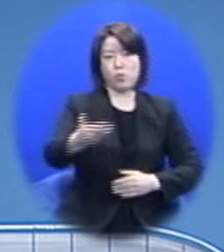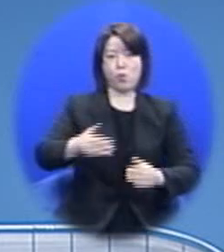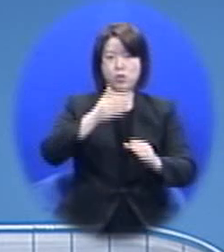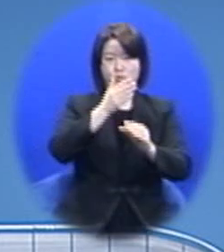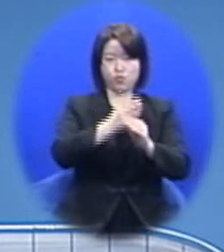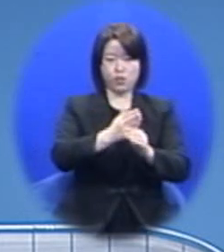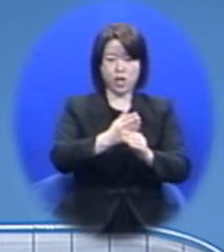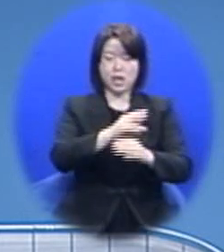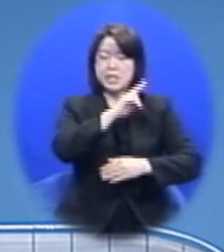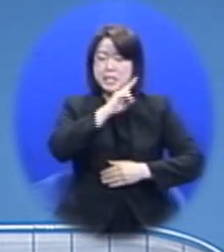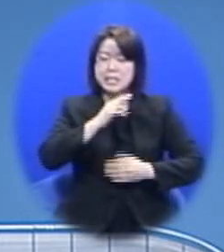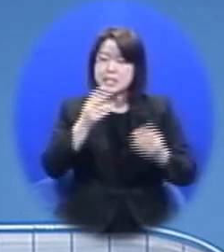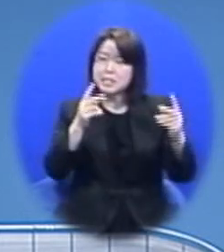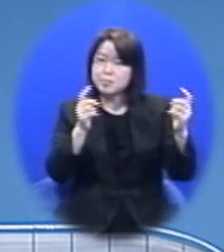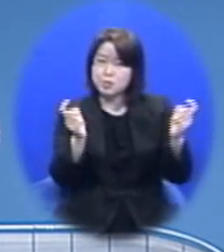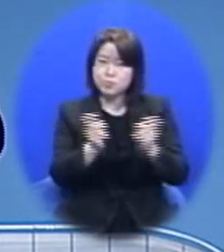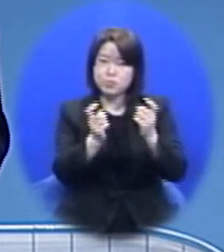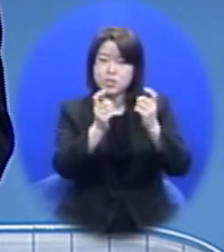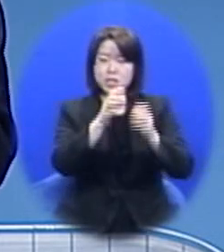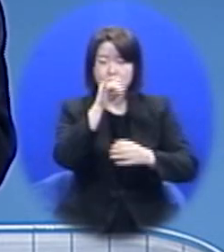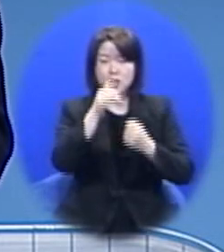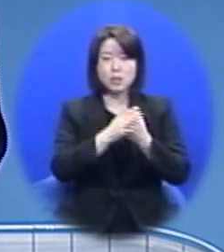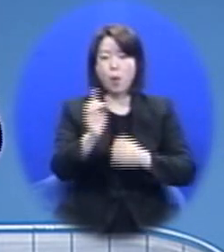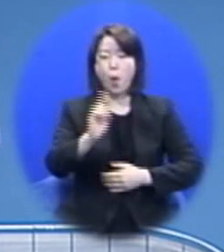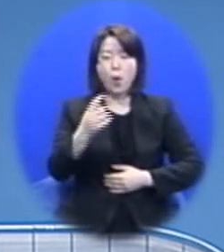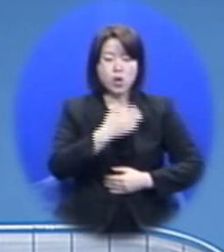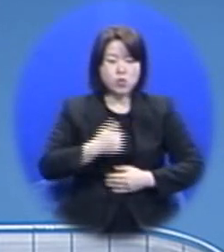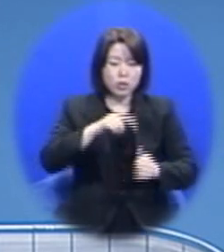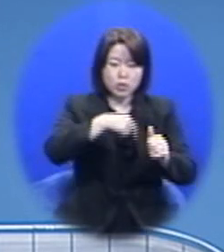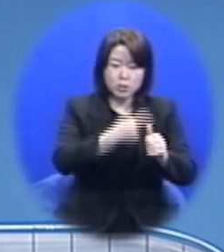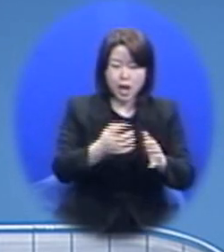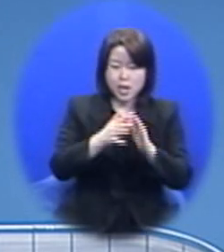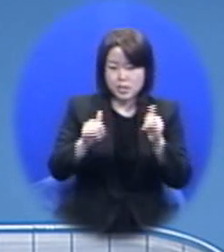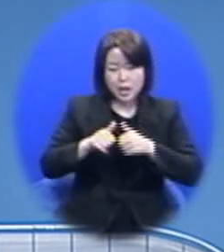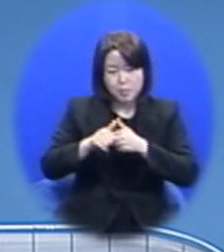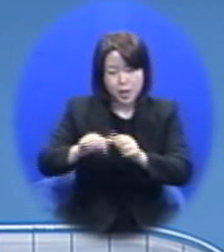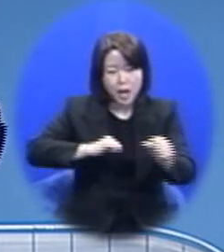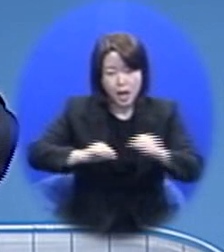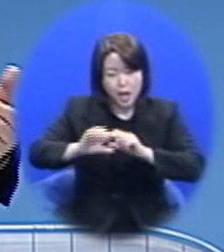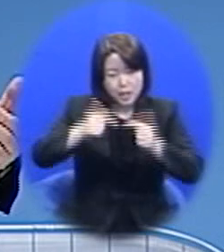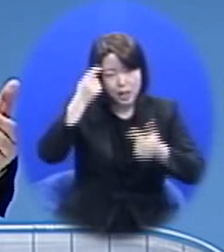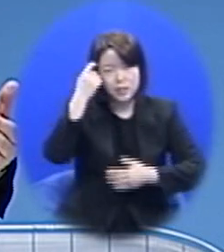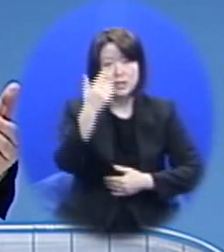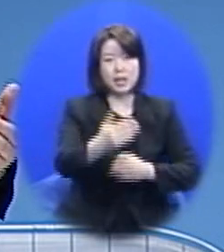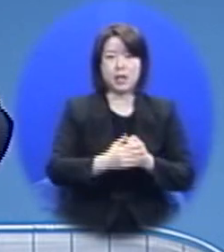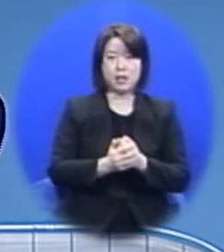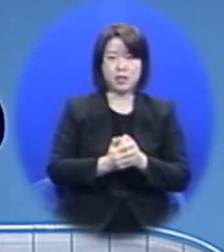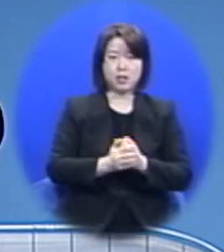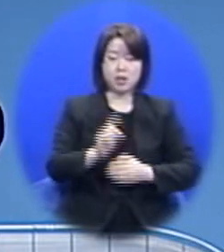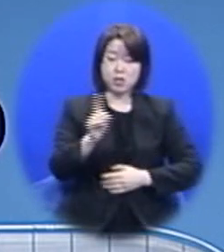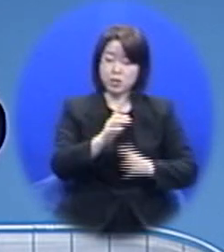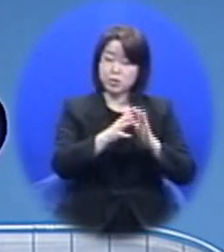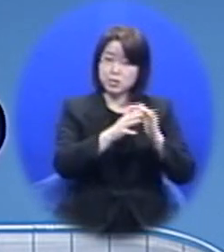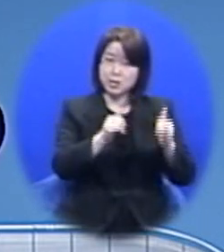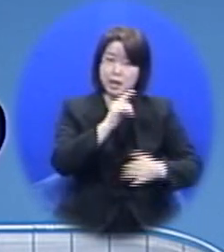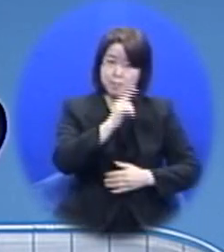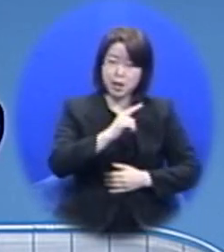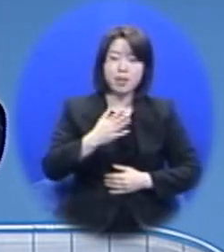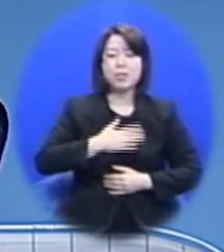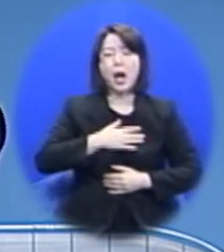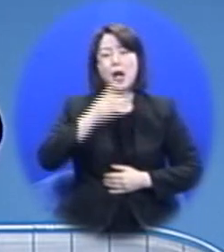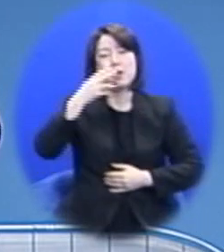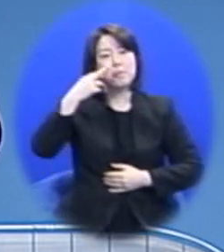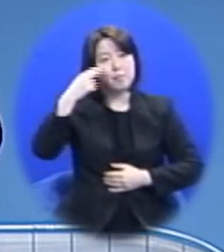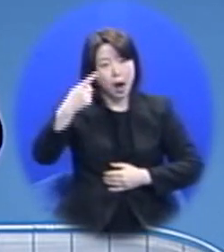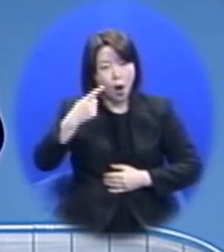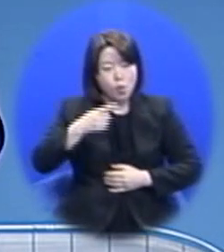시기와 분쟁이 있으니 어찌 육신에 속하여 사람을 따라 행함이 아니리요. 어떤 이는 말하되 나는 바울에게라 하고